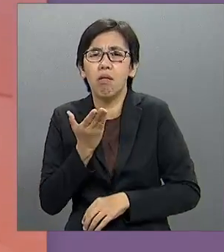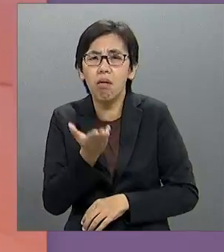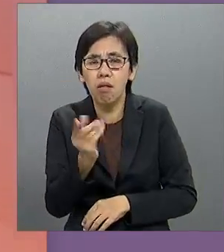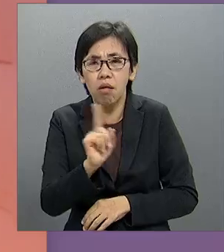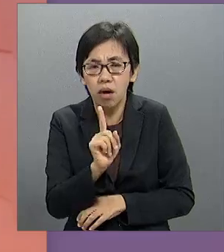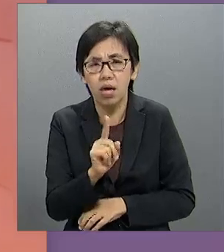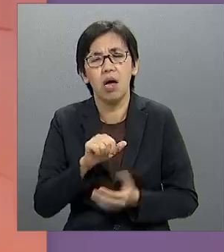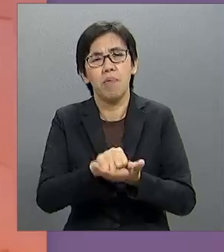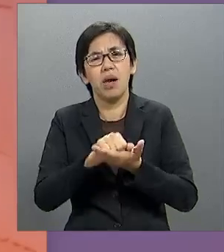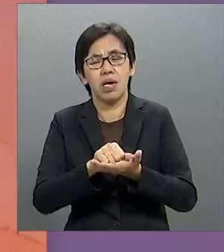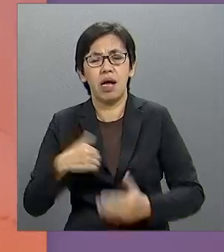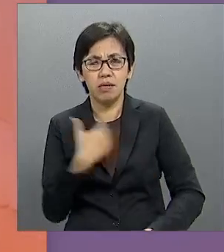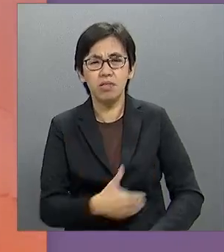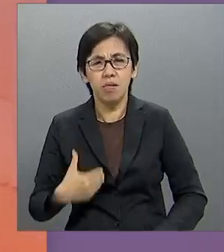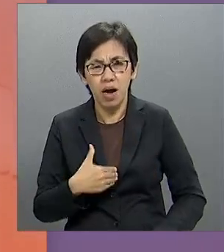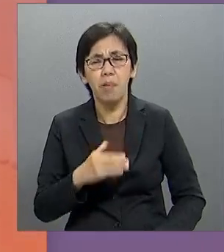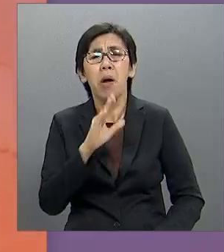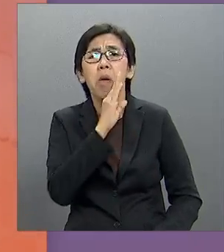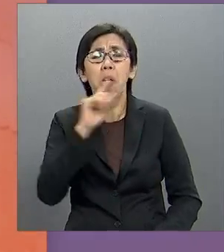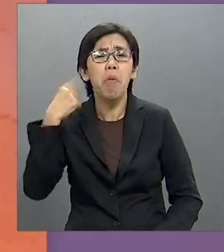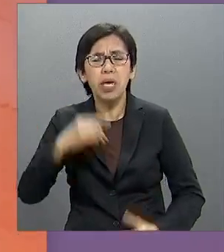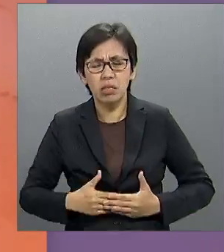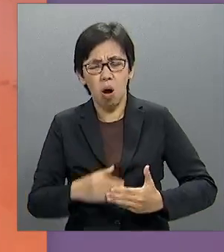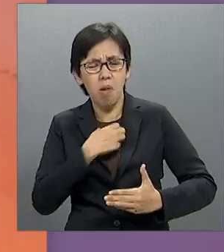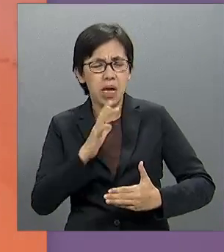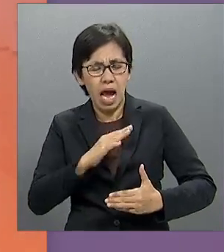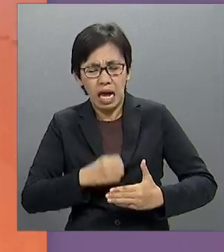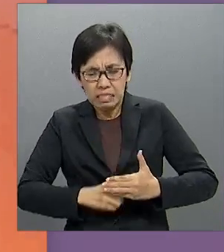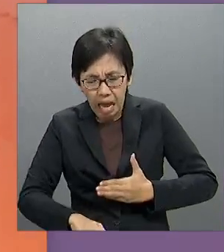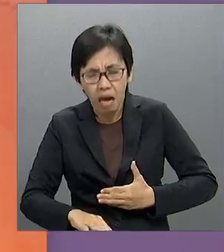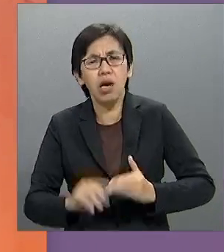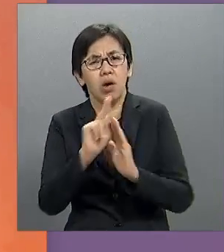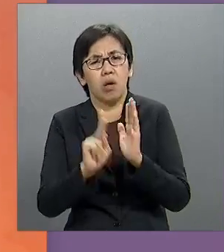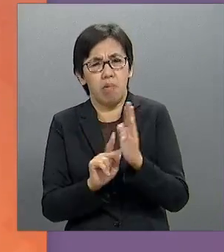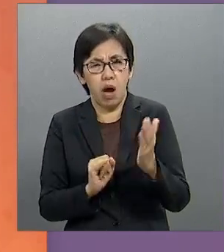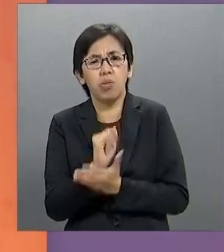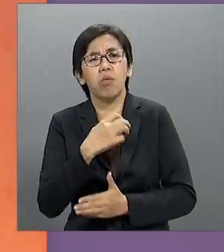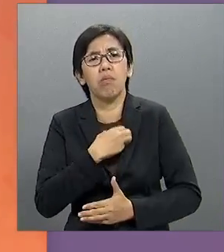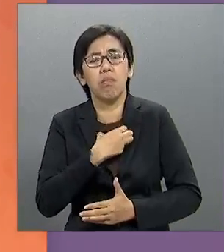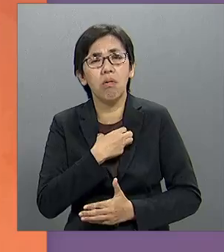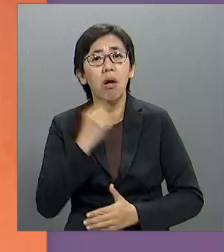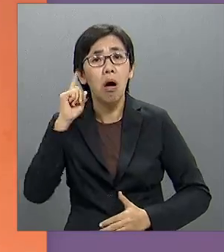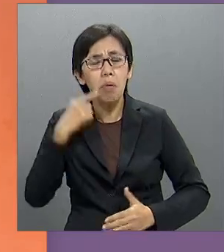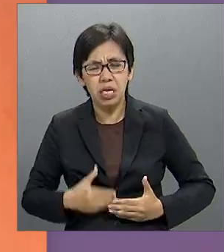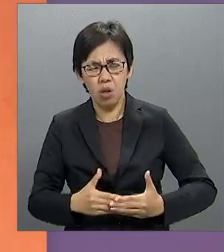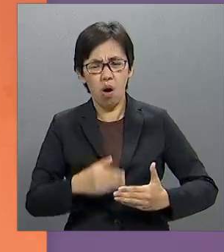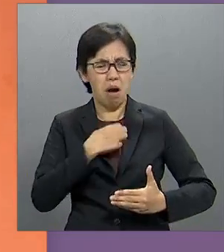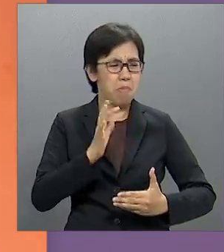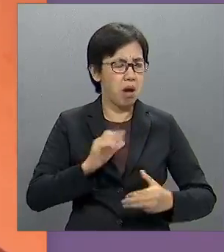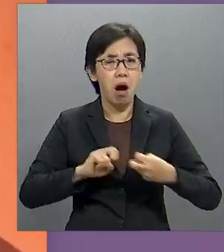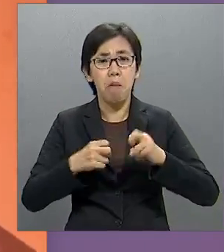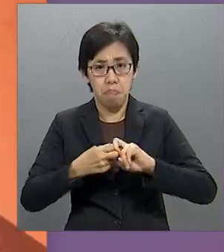สุขภาพในการยุติการตั้งครรภ์อย่างถูกกฎหมายนะคะเพราะว่าการตั้งครรภ์ที่ไม่พร้อมคุณผู้ชมส่งผลกระทบหลายมิติ